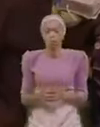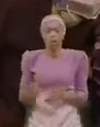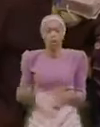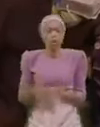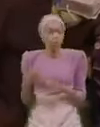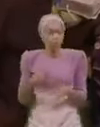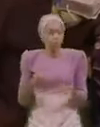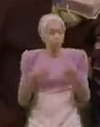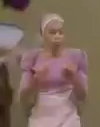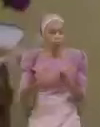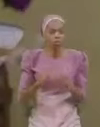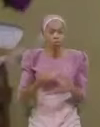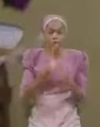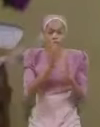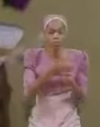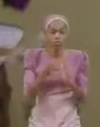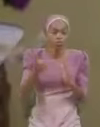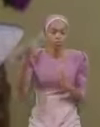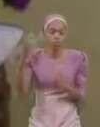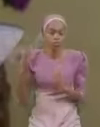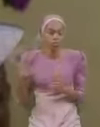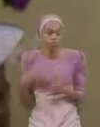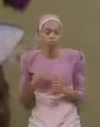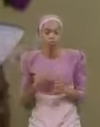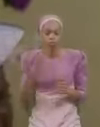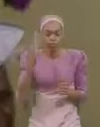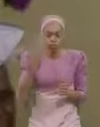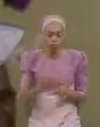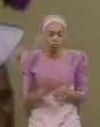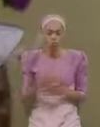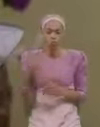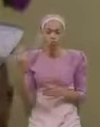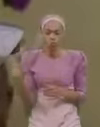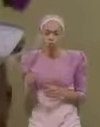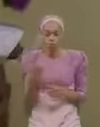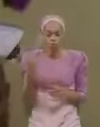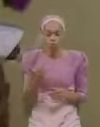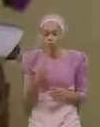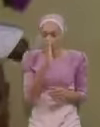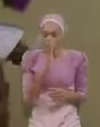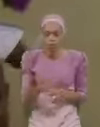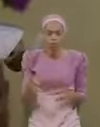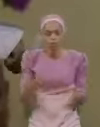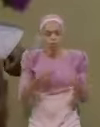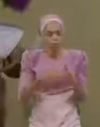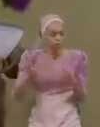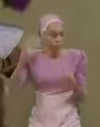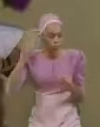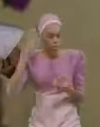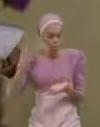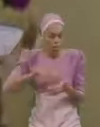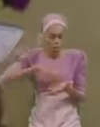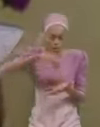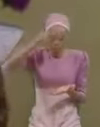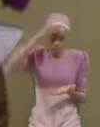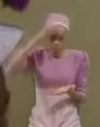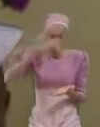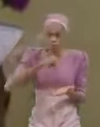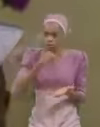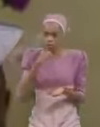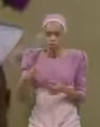Marie ne soyez pas agité par plusieurs activités pendant que vous êtes dans la présence de